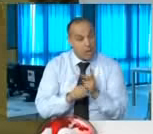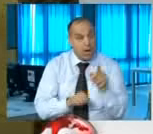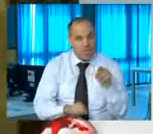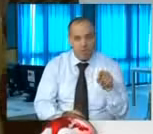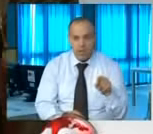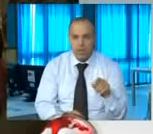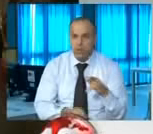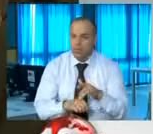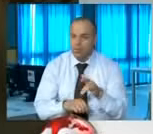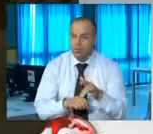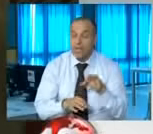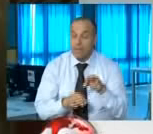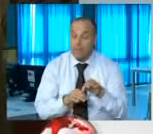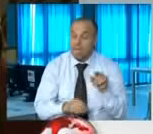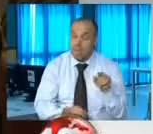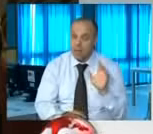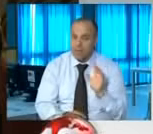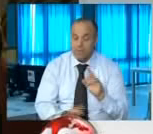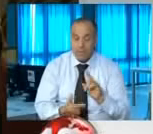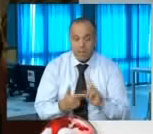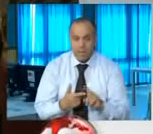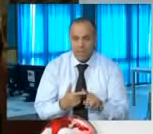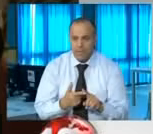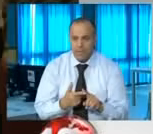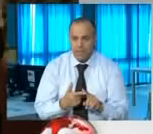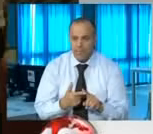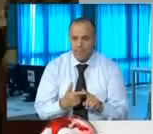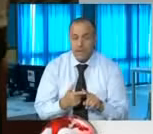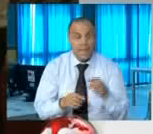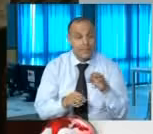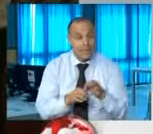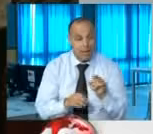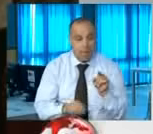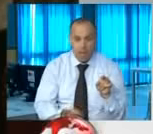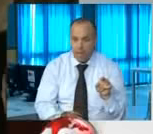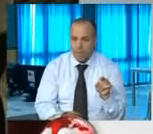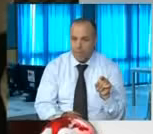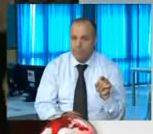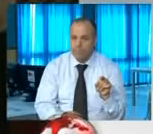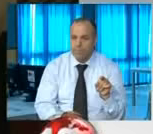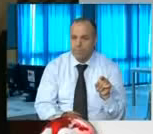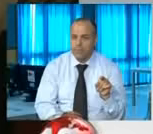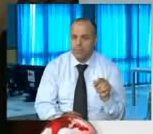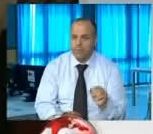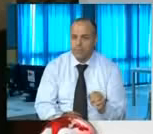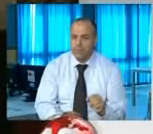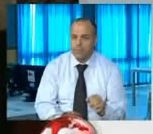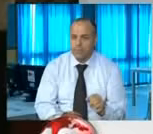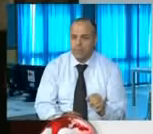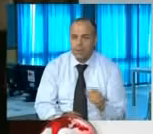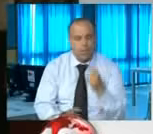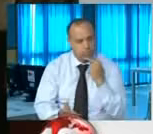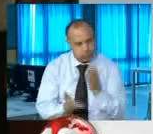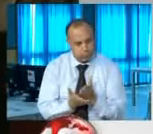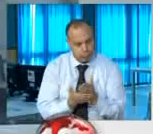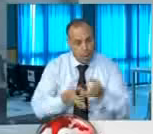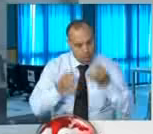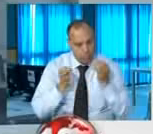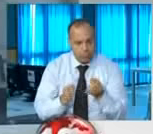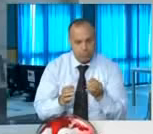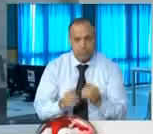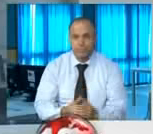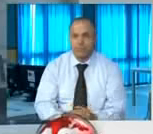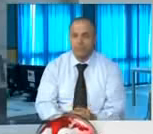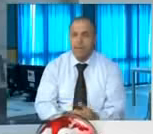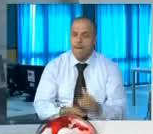تنجم تمس من العملية الانتخابية، وبالتالي فإن معناها العملية الانتخابية نجم نقولوا اللي هي معناتها نزيهة وشفافة.